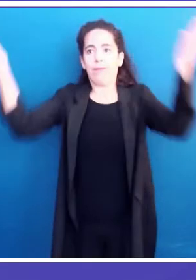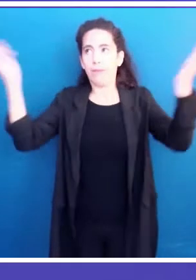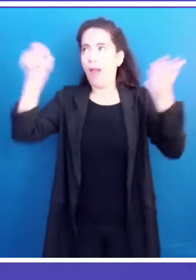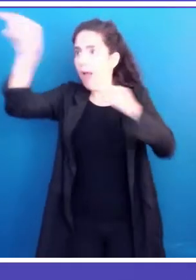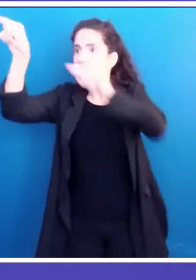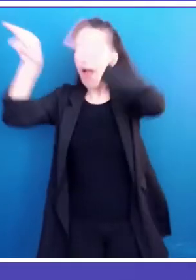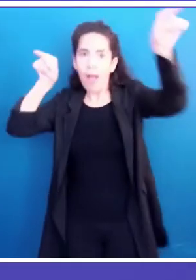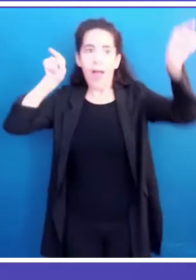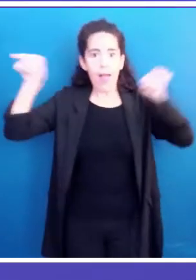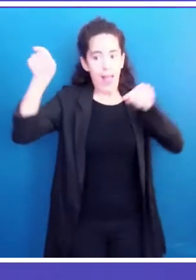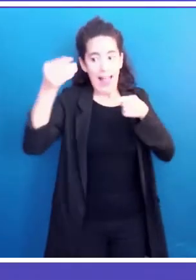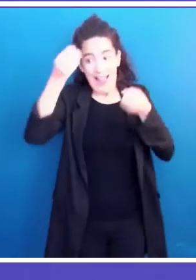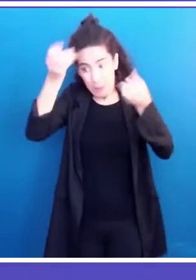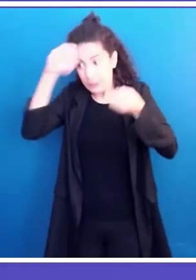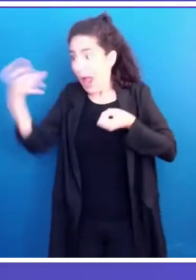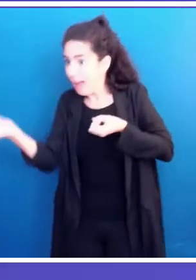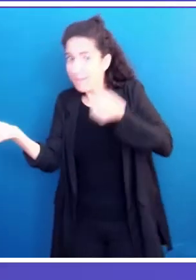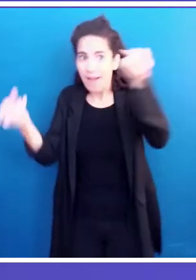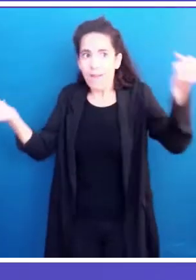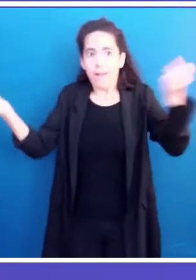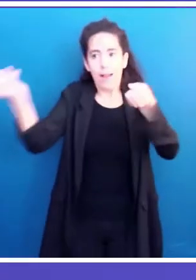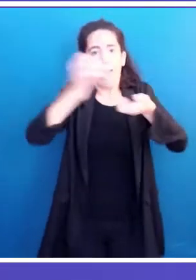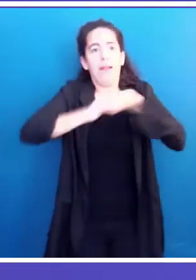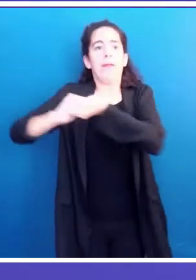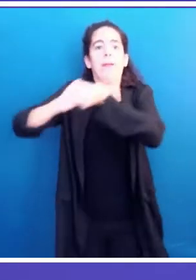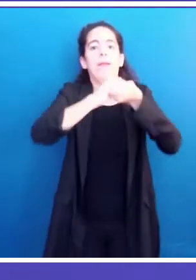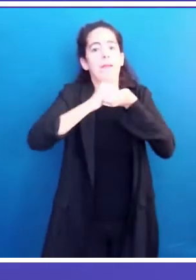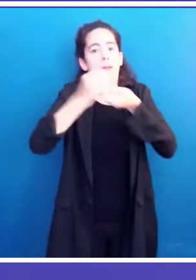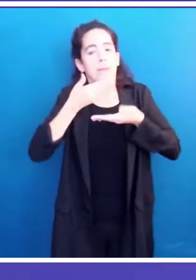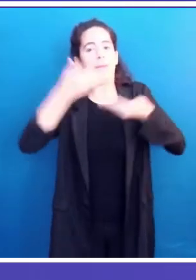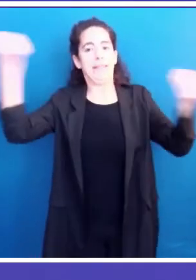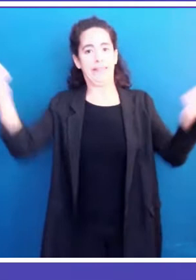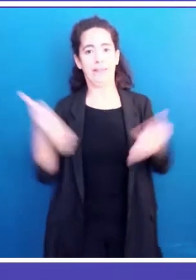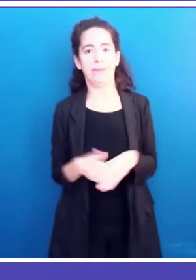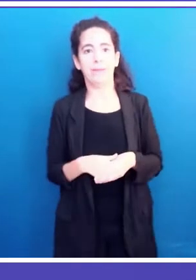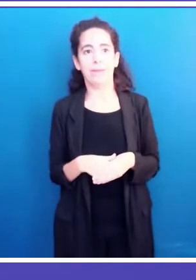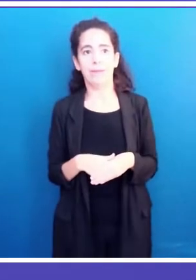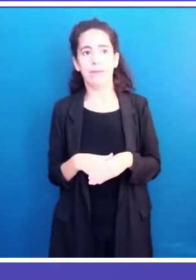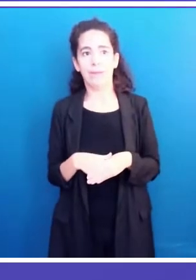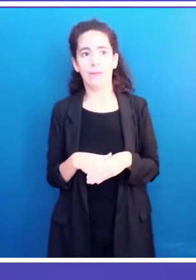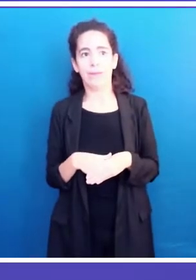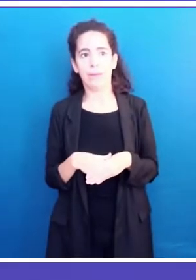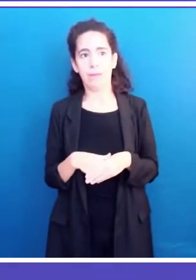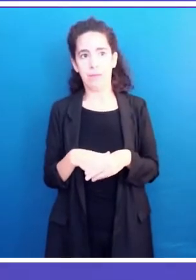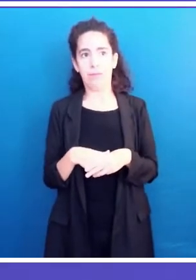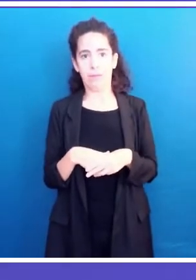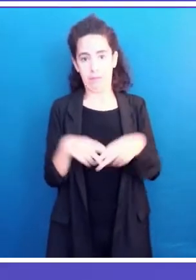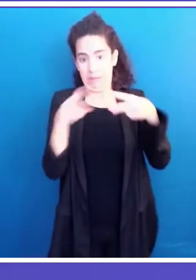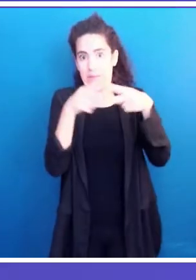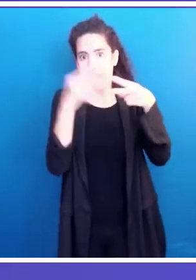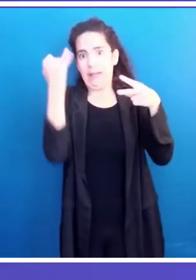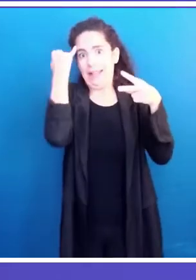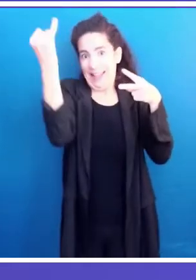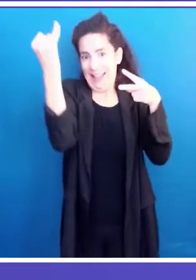المتوسط تابعنا بتبادل المعلومات، لأن ذلك يساعدنا لكي نواجه أكثر التحديات والتهديدات، وبالتالي